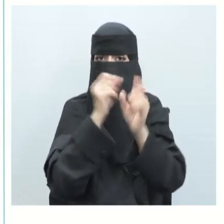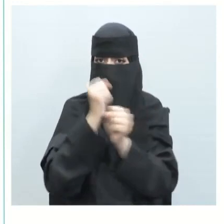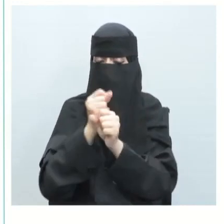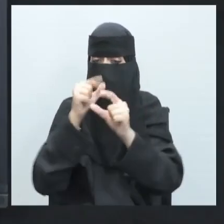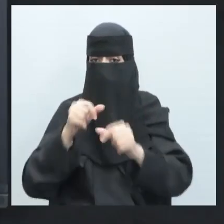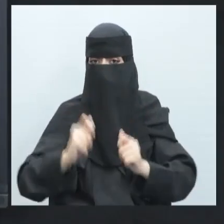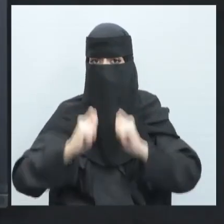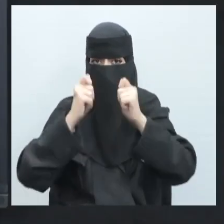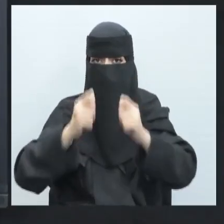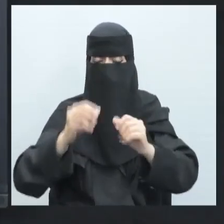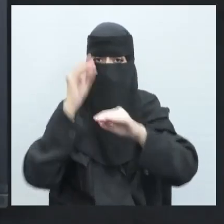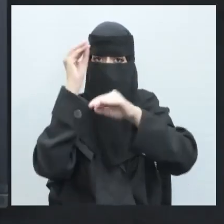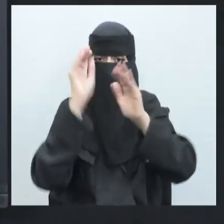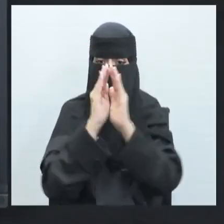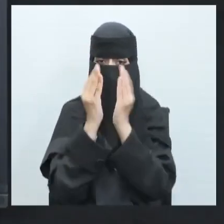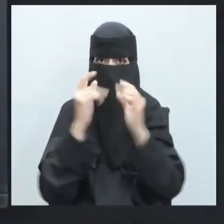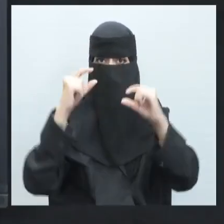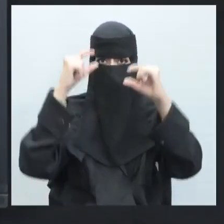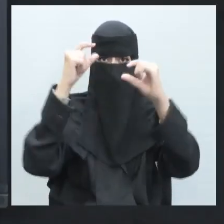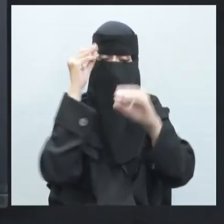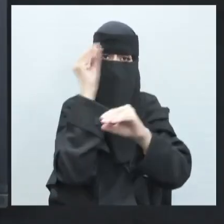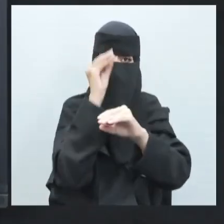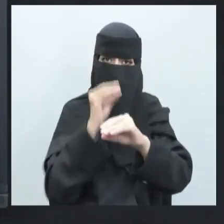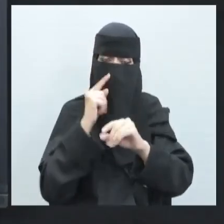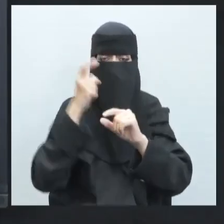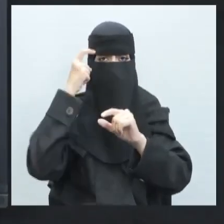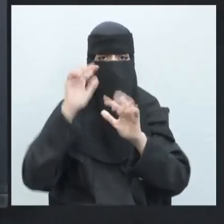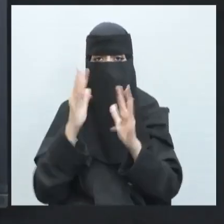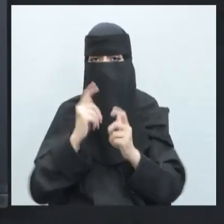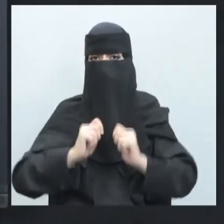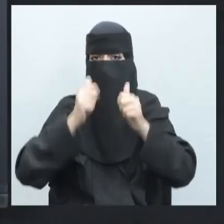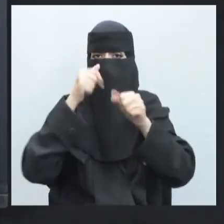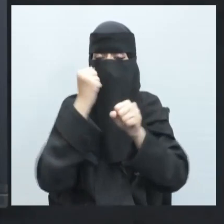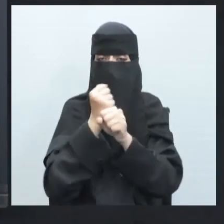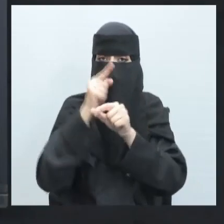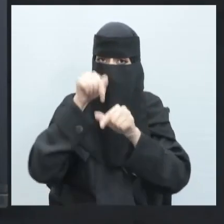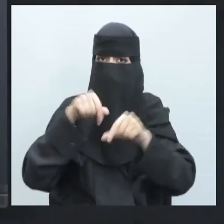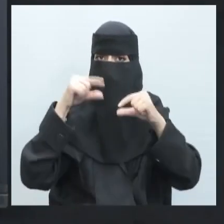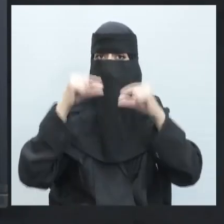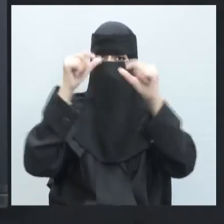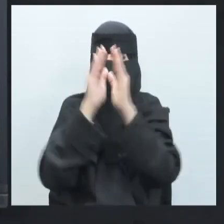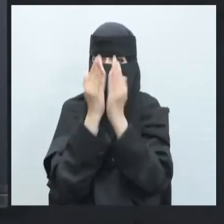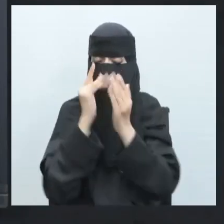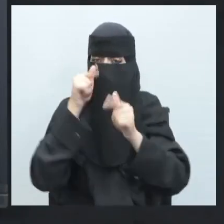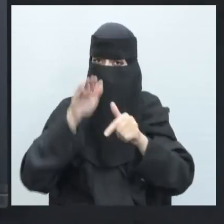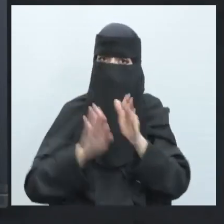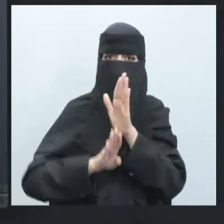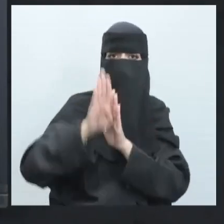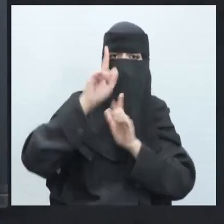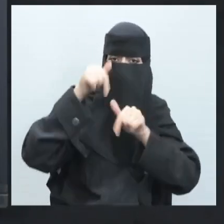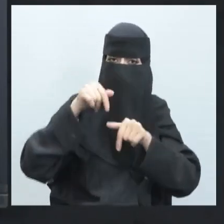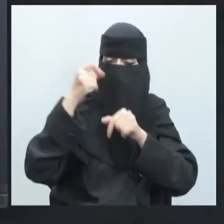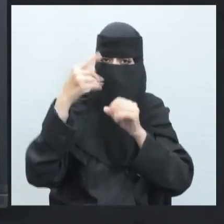العمل ويتعرف وقد يكون هذا الدليل عرضه التطوير والابتكار ولكن وفق المعايير التي